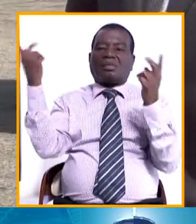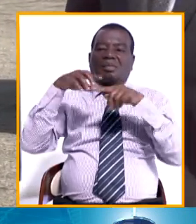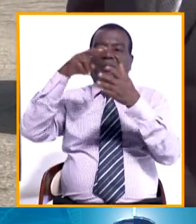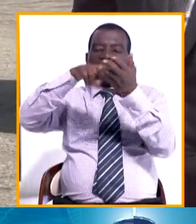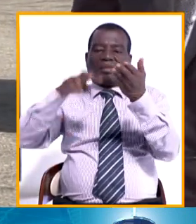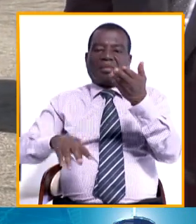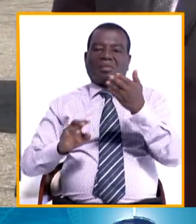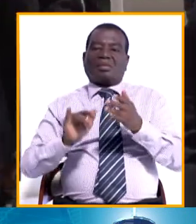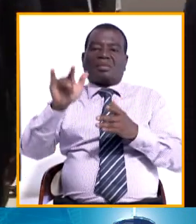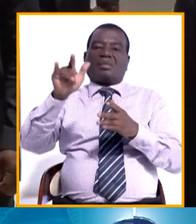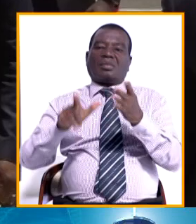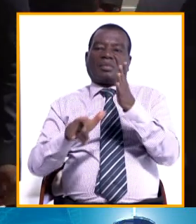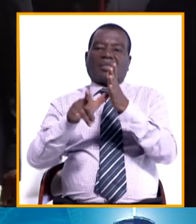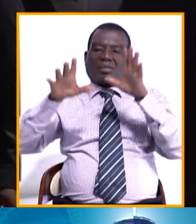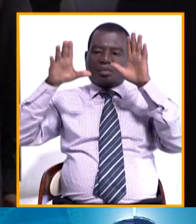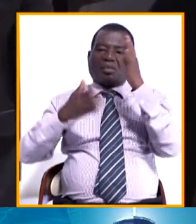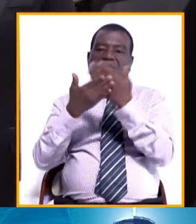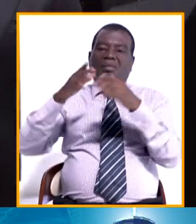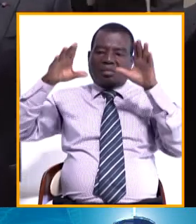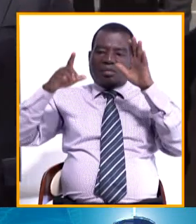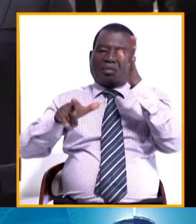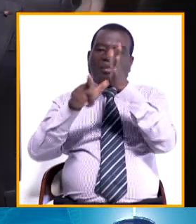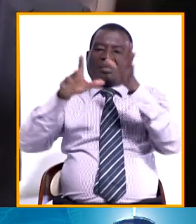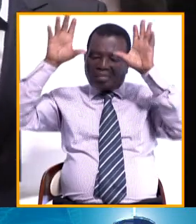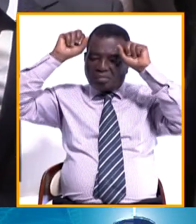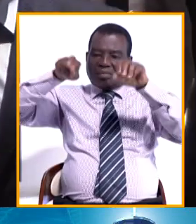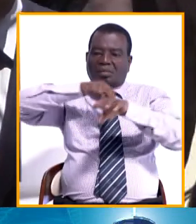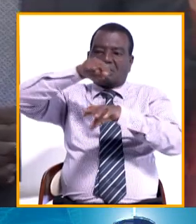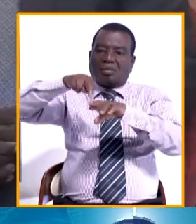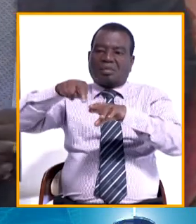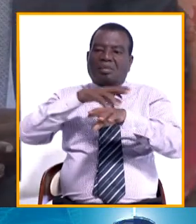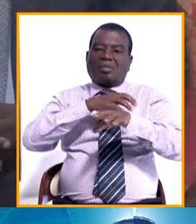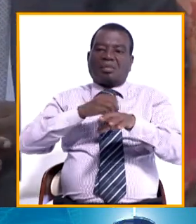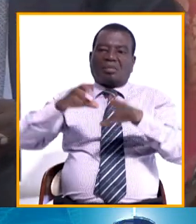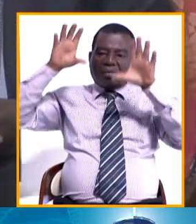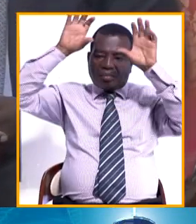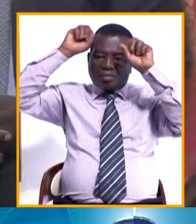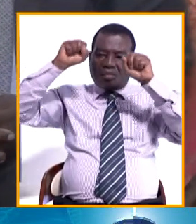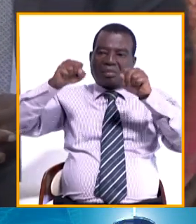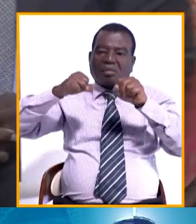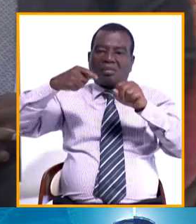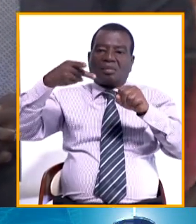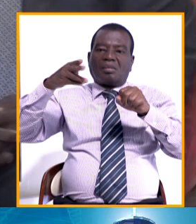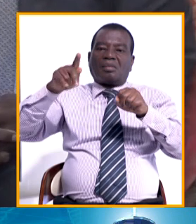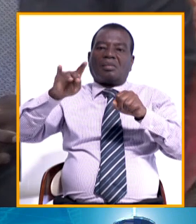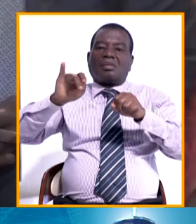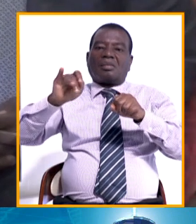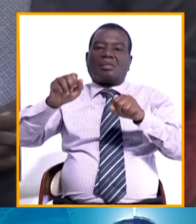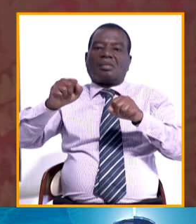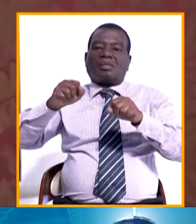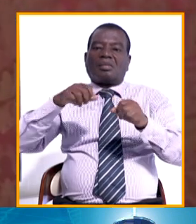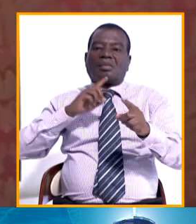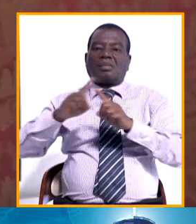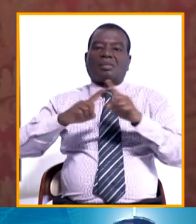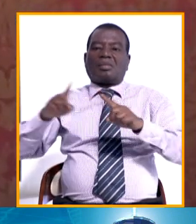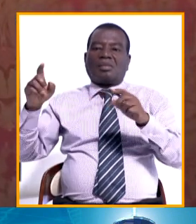accueilli par le vice-président de la République, Tiémoko Omeliet Kone. Le président bissau-guinéen s'entretiendra tout à